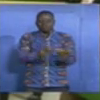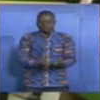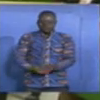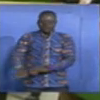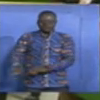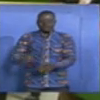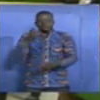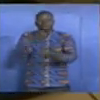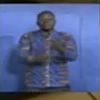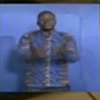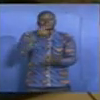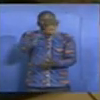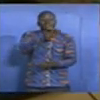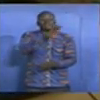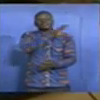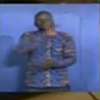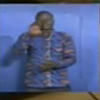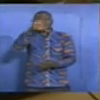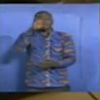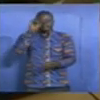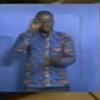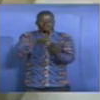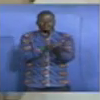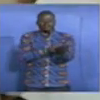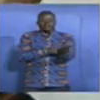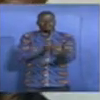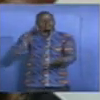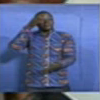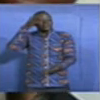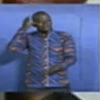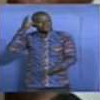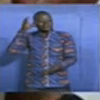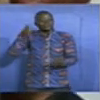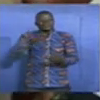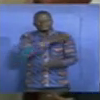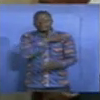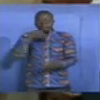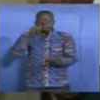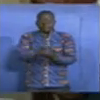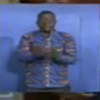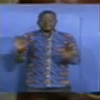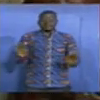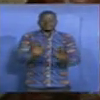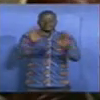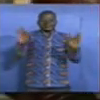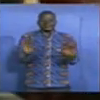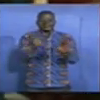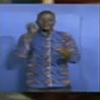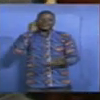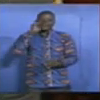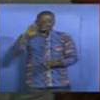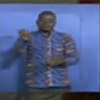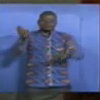550 millions de francs CFA à la Chine-Taïwan. Et cette cérémonie, elle, marque le